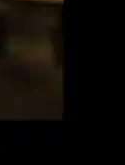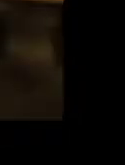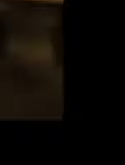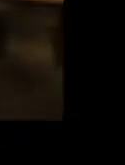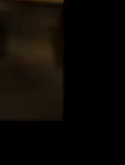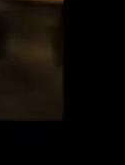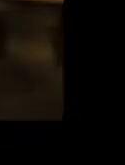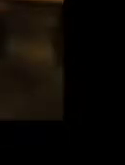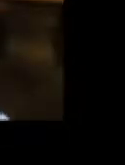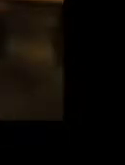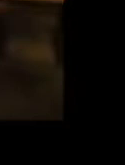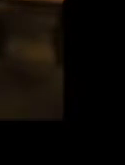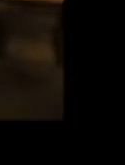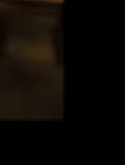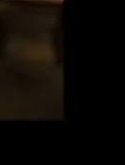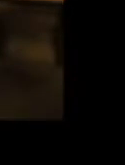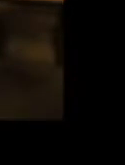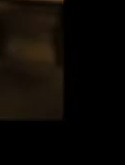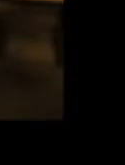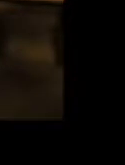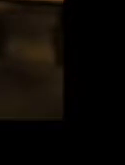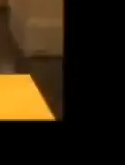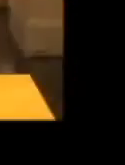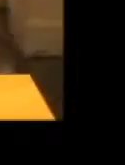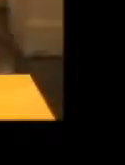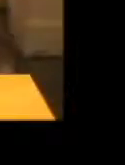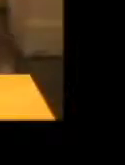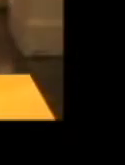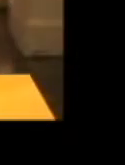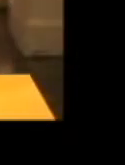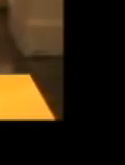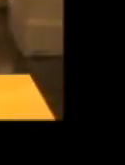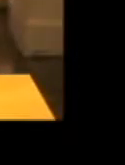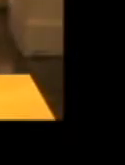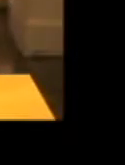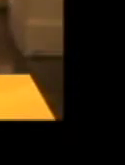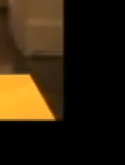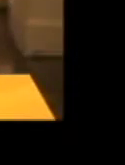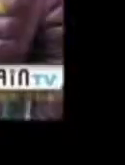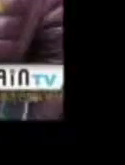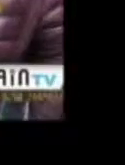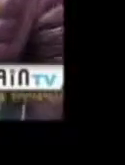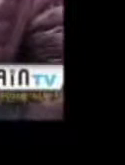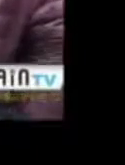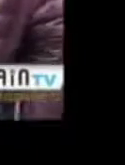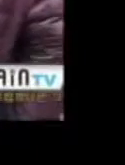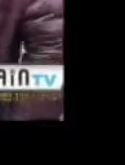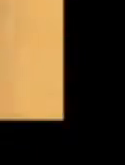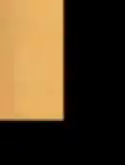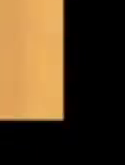지금 시민들을 직접 만나보도록 하겠습니다. 자꾸자꾸 대박입니다. 자꾸자꾸